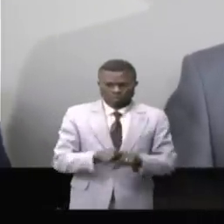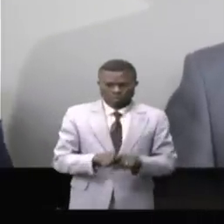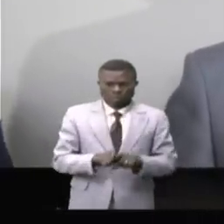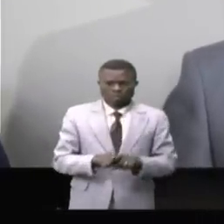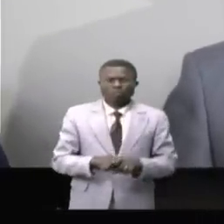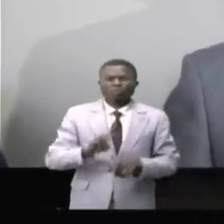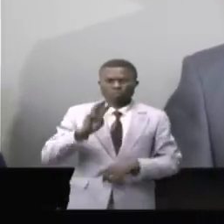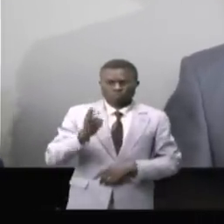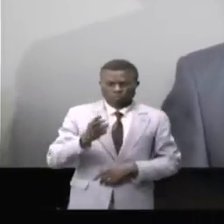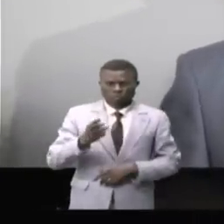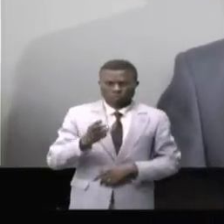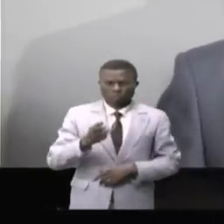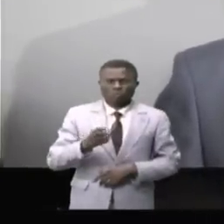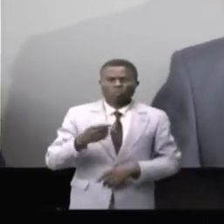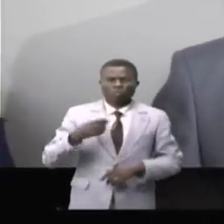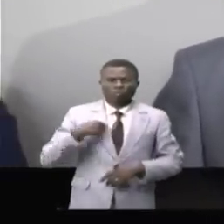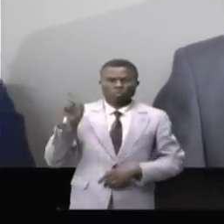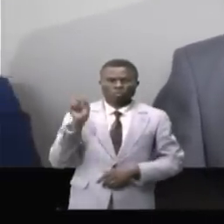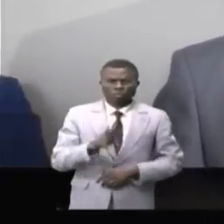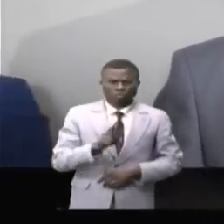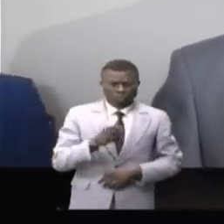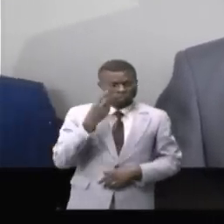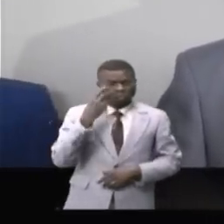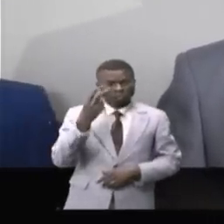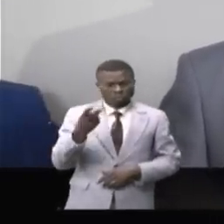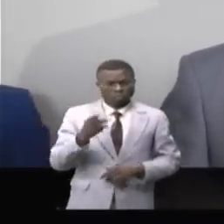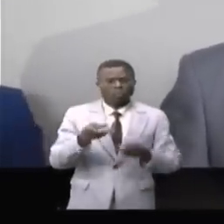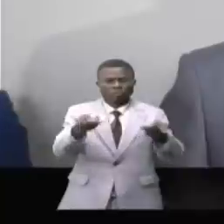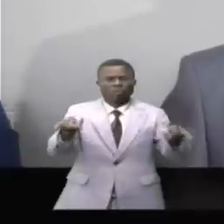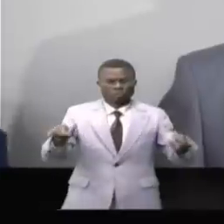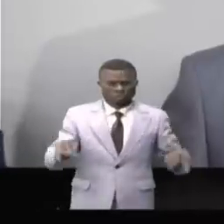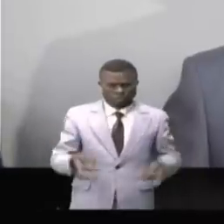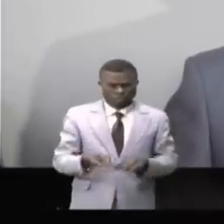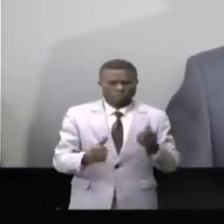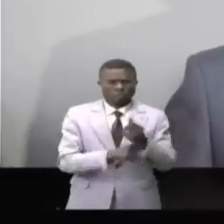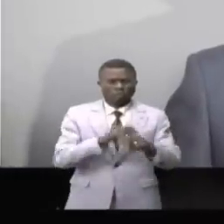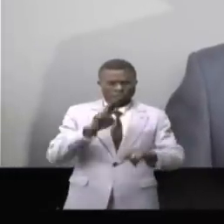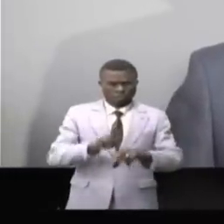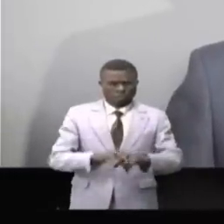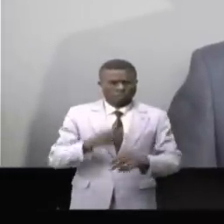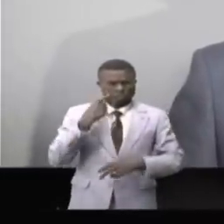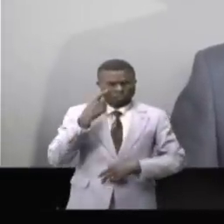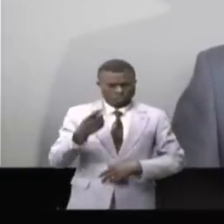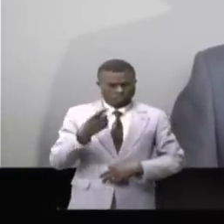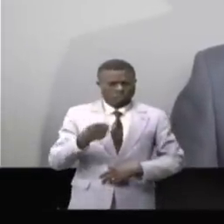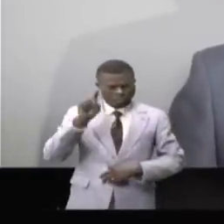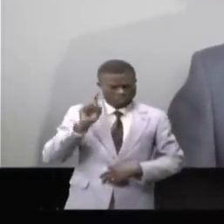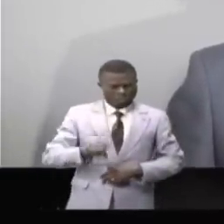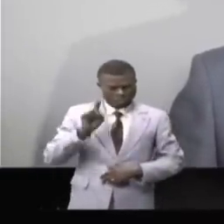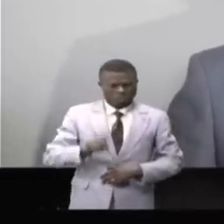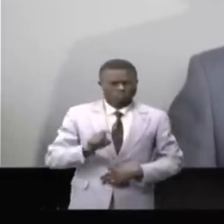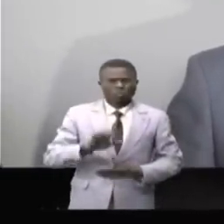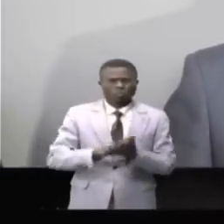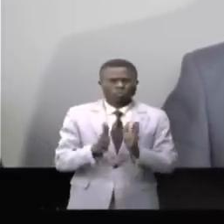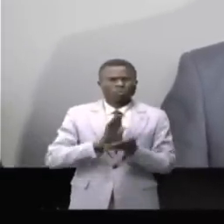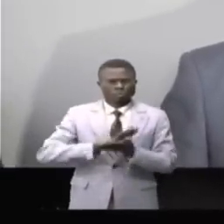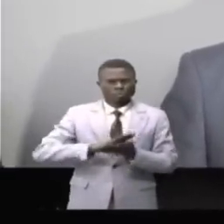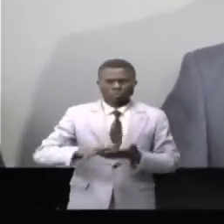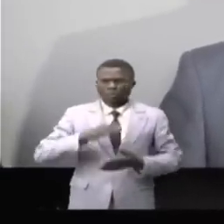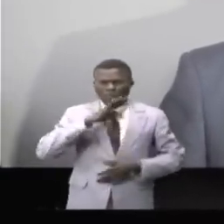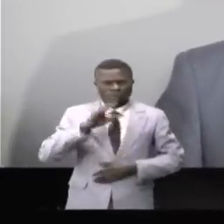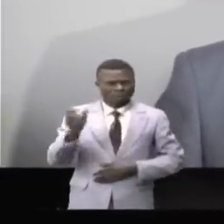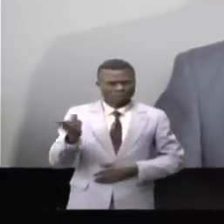lieu, voir aussi le côté environnemental parce que nous avons malheureusement dans cette partie énormément